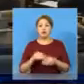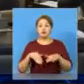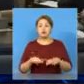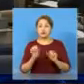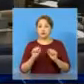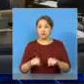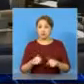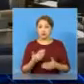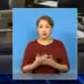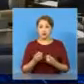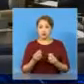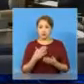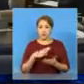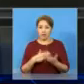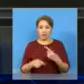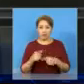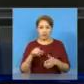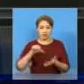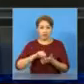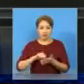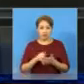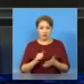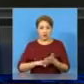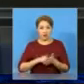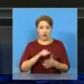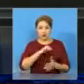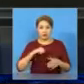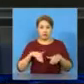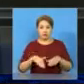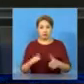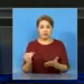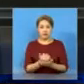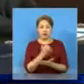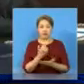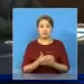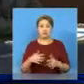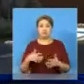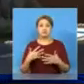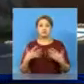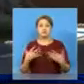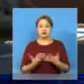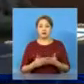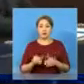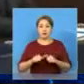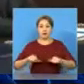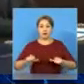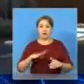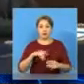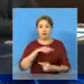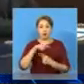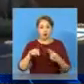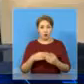рұқсат етілетін сомаға салынатын салыққа қатысты мәселе де өз шешімін тапқан. Салықтық жеңілдіктер пандемия кезінде зардап шеккен